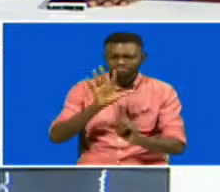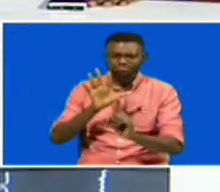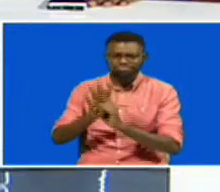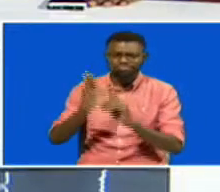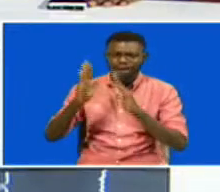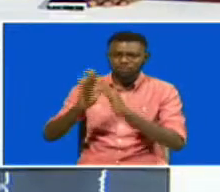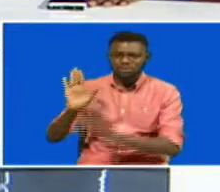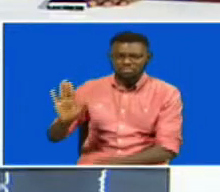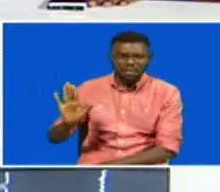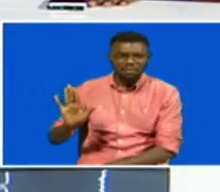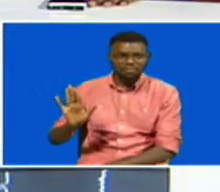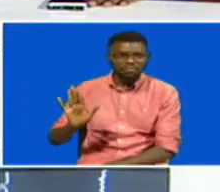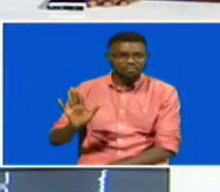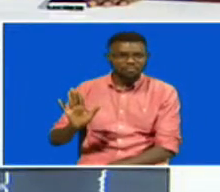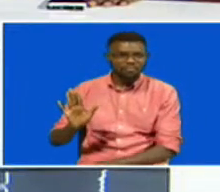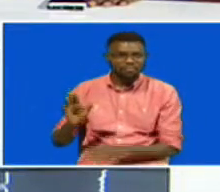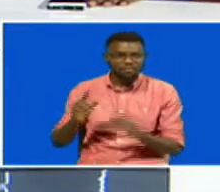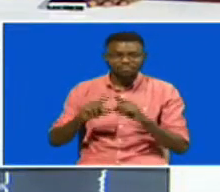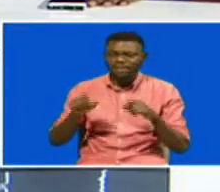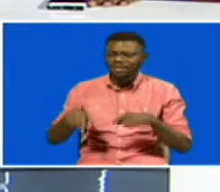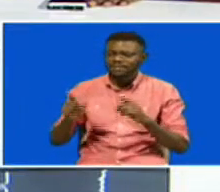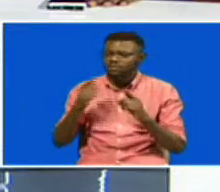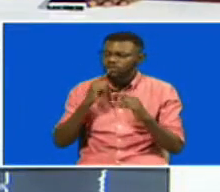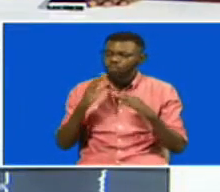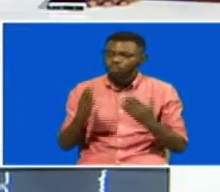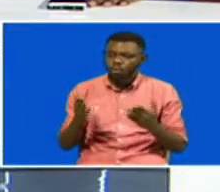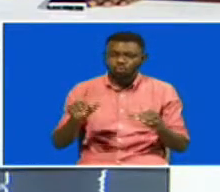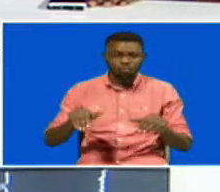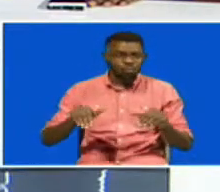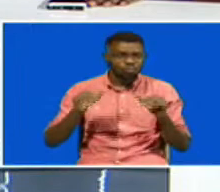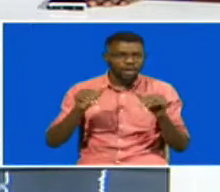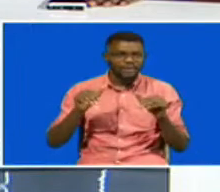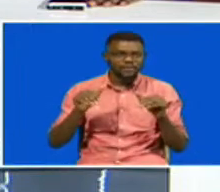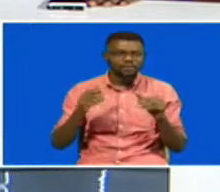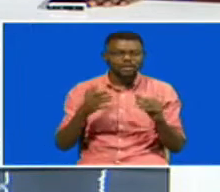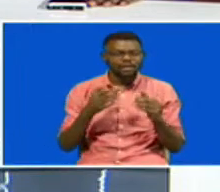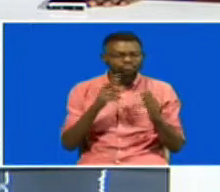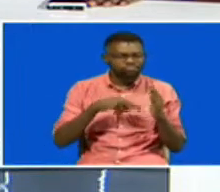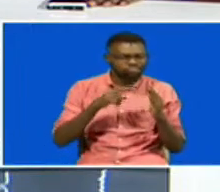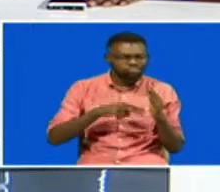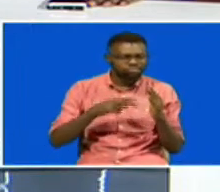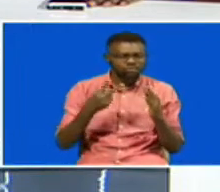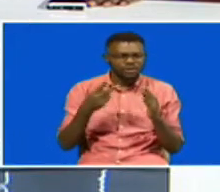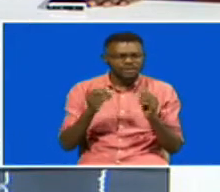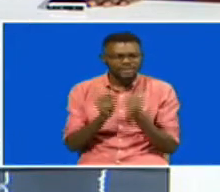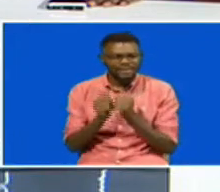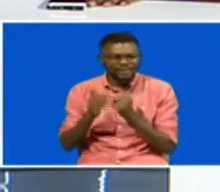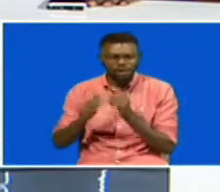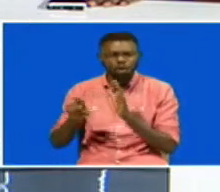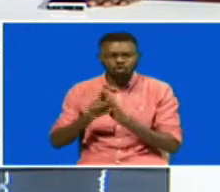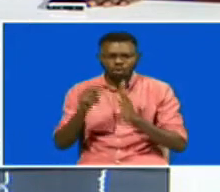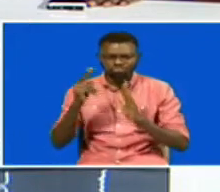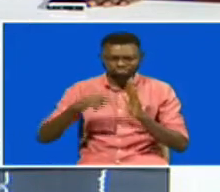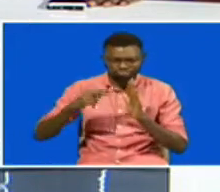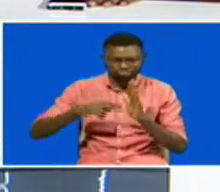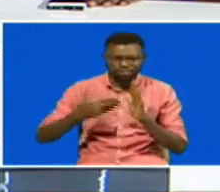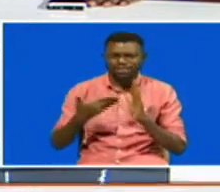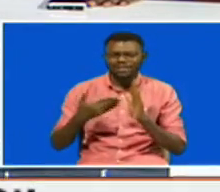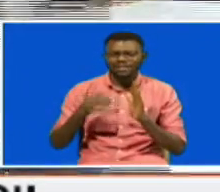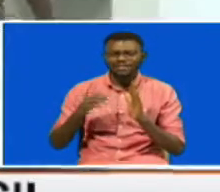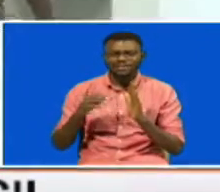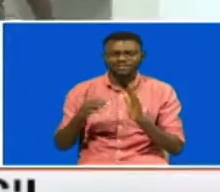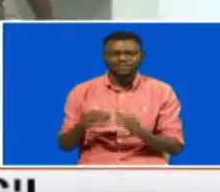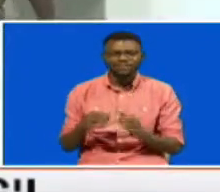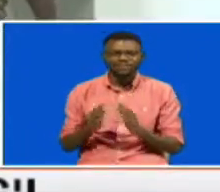kwamba atategemea sana mwongozo wa mashtaka ya sheria ya mwaka 2019. Alan Ochanda na taarifa hiyo kwa kina.